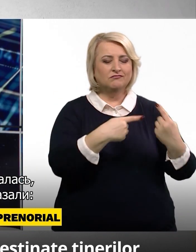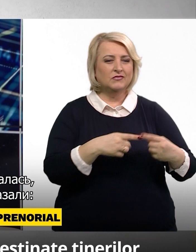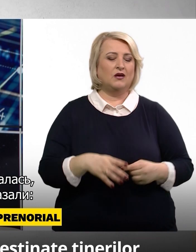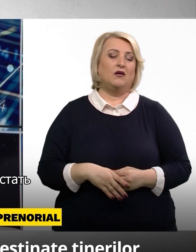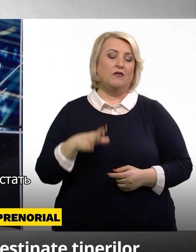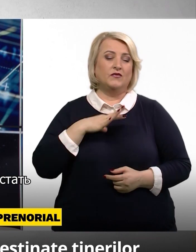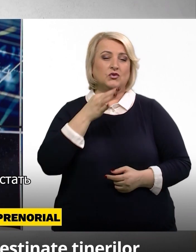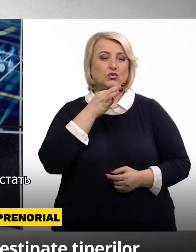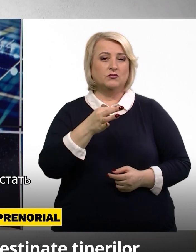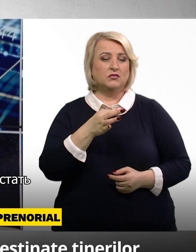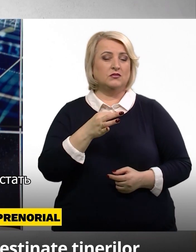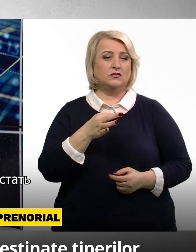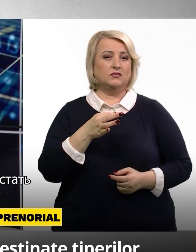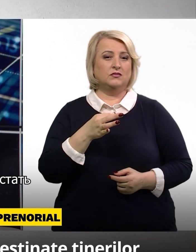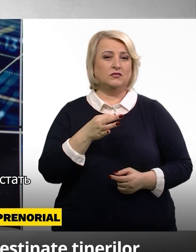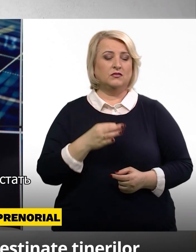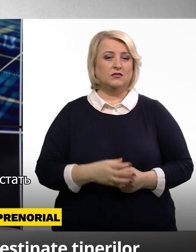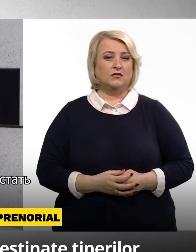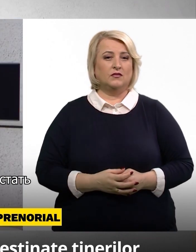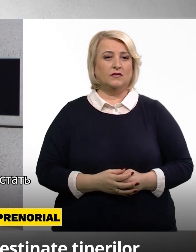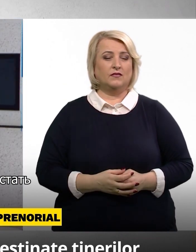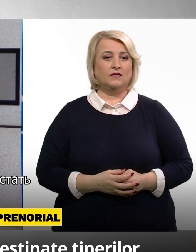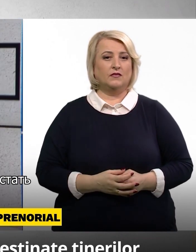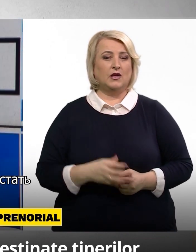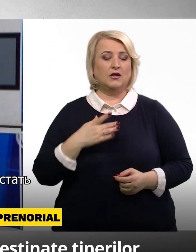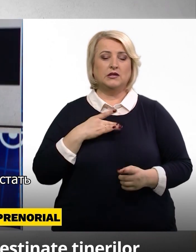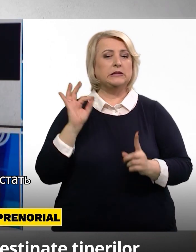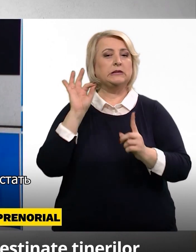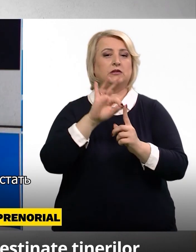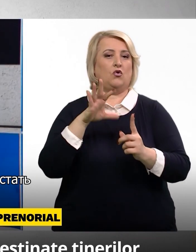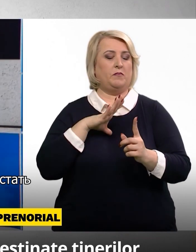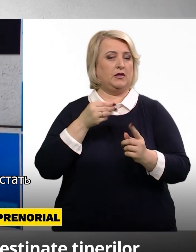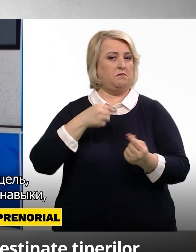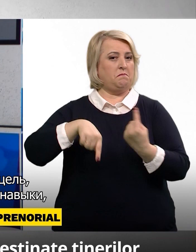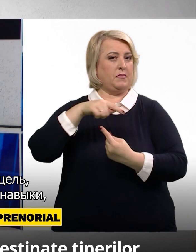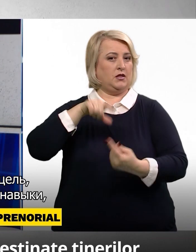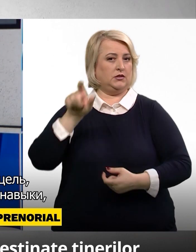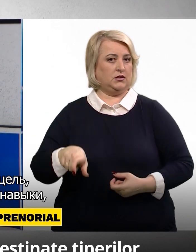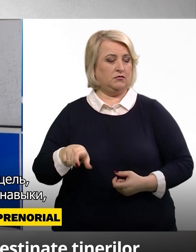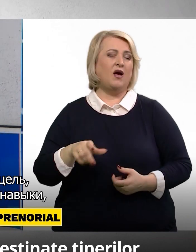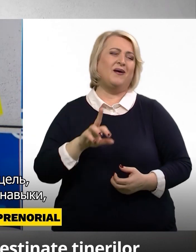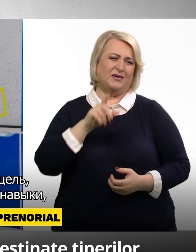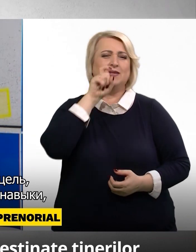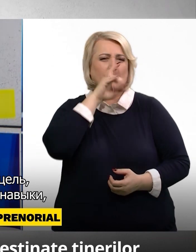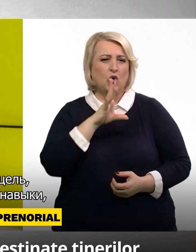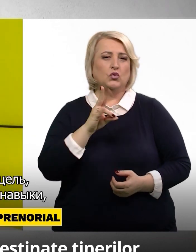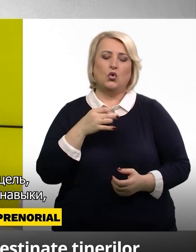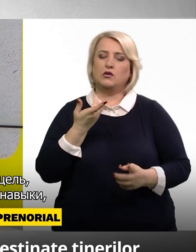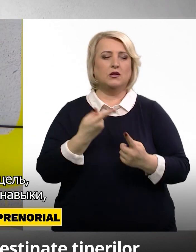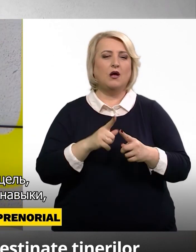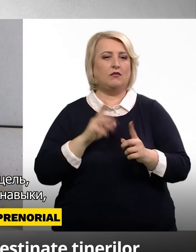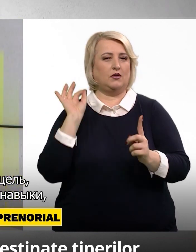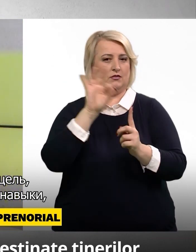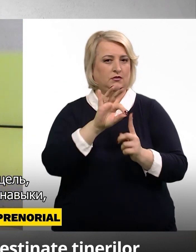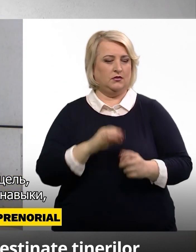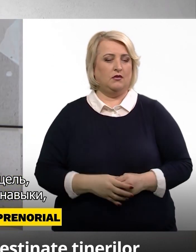au spus, nu, în esență nu este scopul să devenim antreprenori. Ar fi bine, dar nu este acesta scopul.